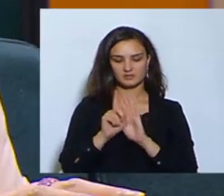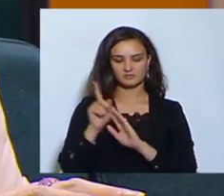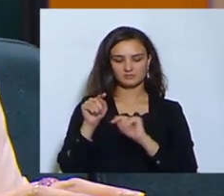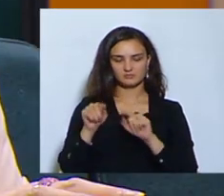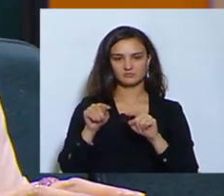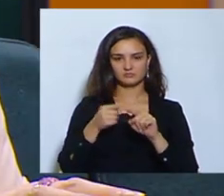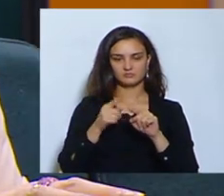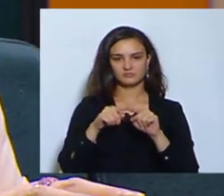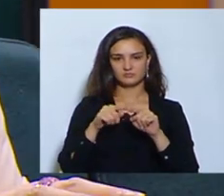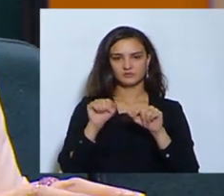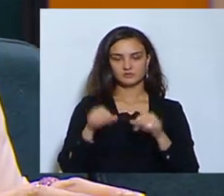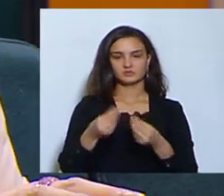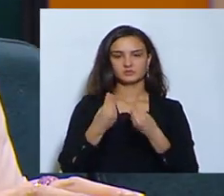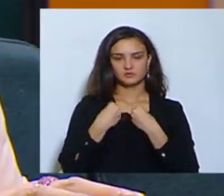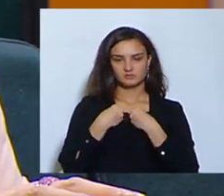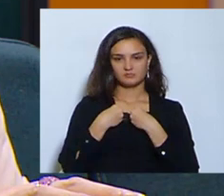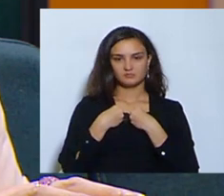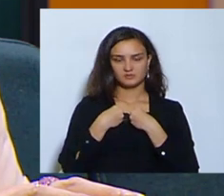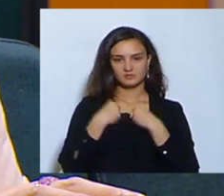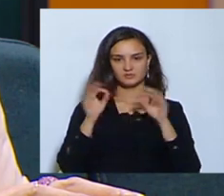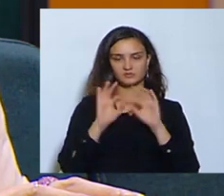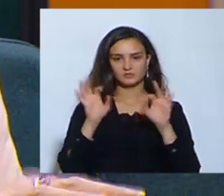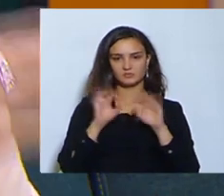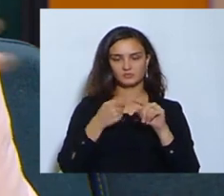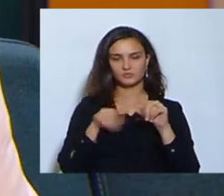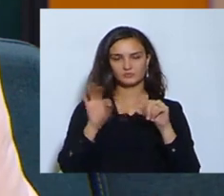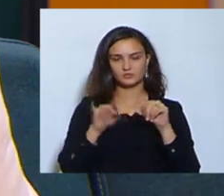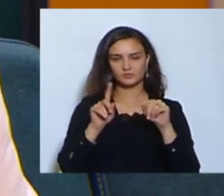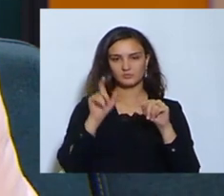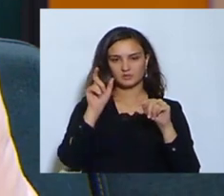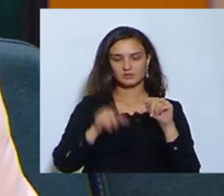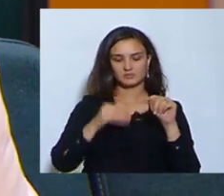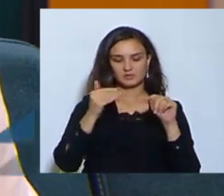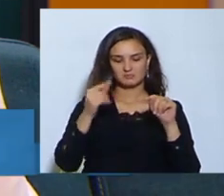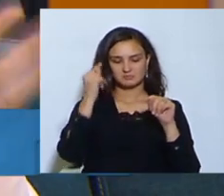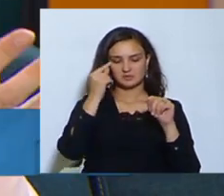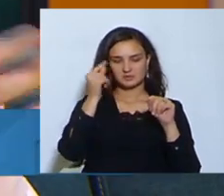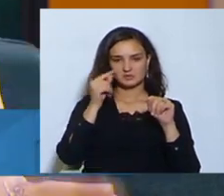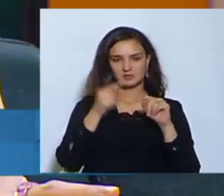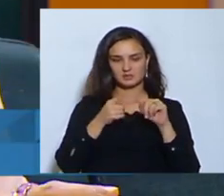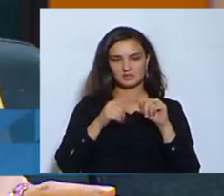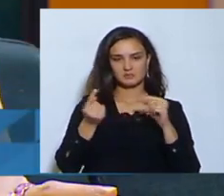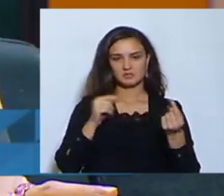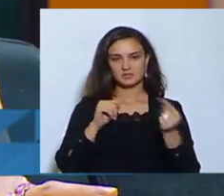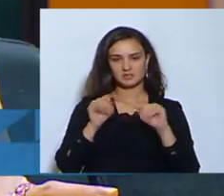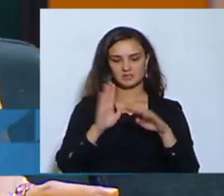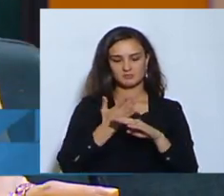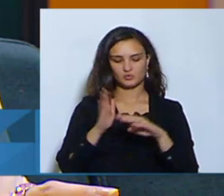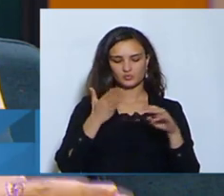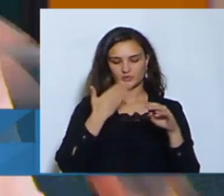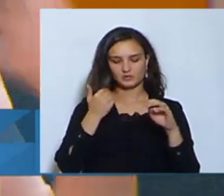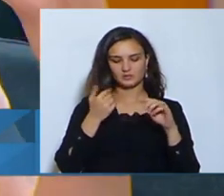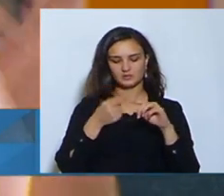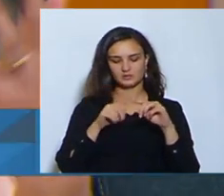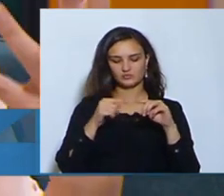იმიტომ რომ გვეძლევა შესაძლებლობა ხაზი გაუსვათ იმ ფაქტს, რომ ადამიანის ფსიქიკა და ადამიანის სხეული ერთმანეთისგან გამიჯნული არ არის,